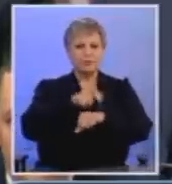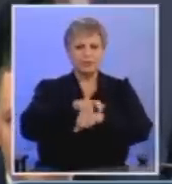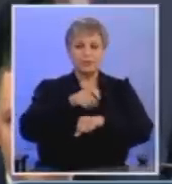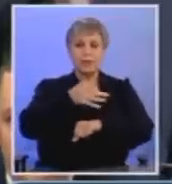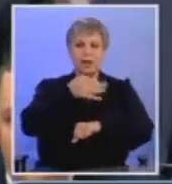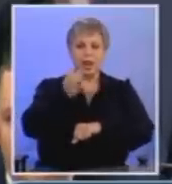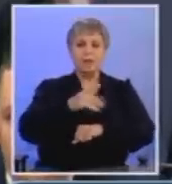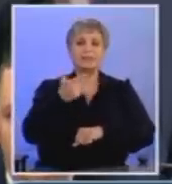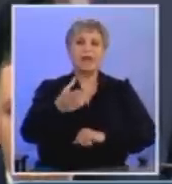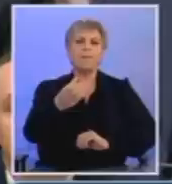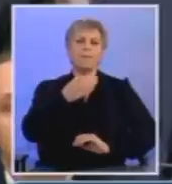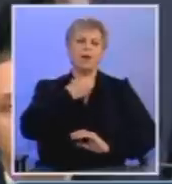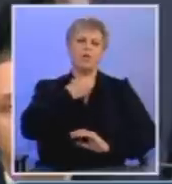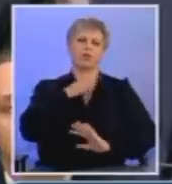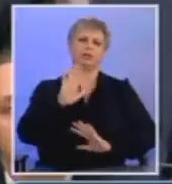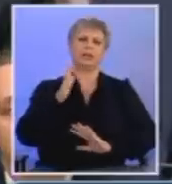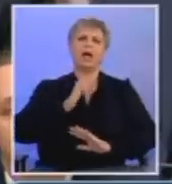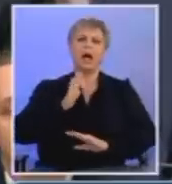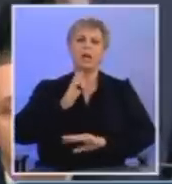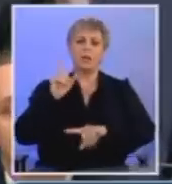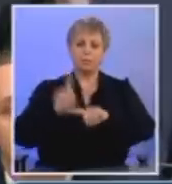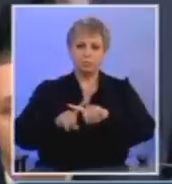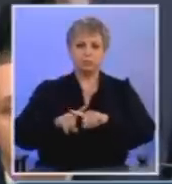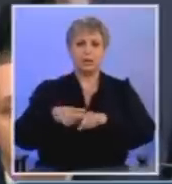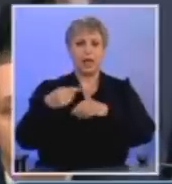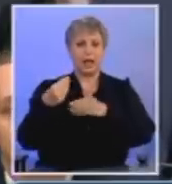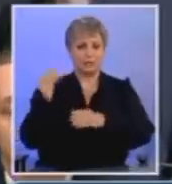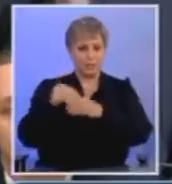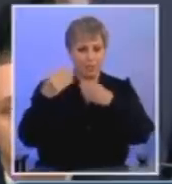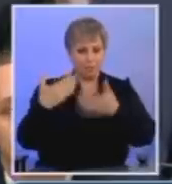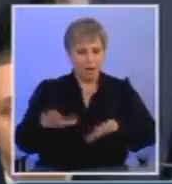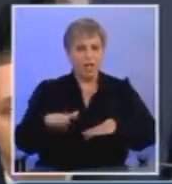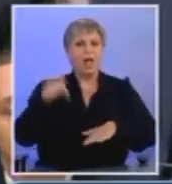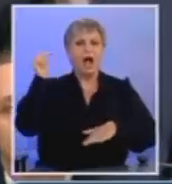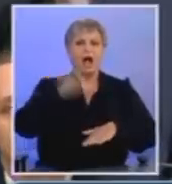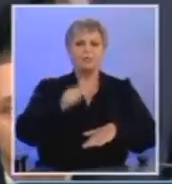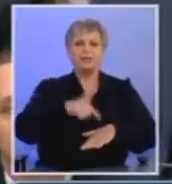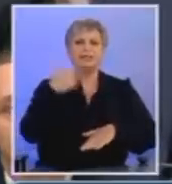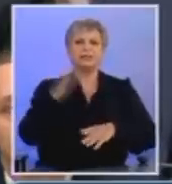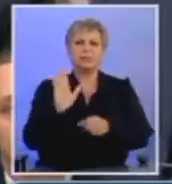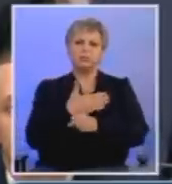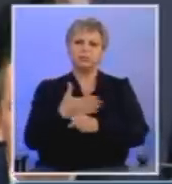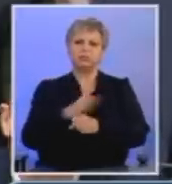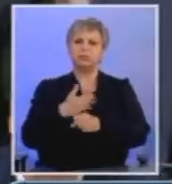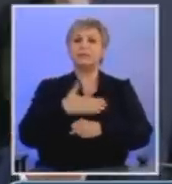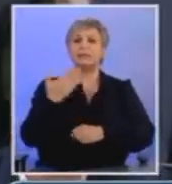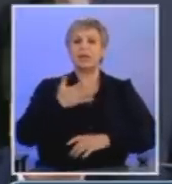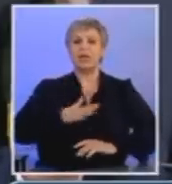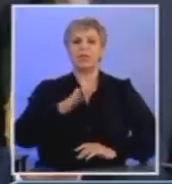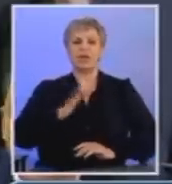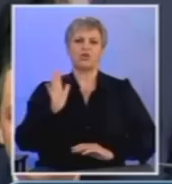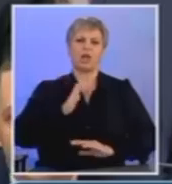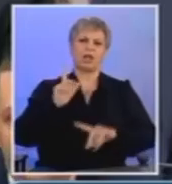θέλησης του ελληνικού λαού, για κατάλυση της λαϊκής κυριαρχίας, γιατί